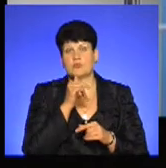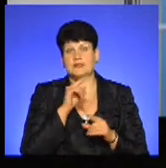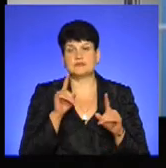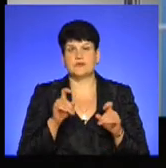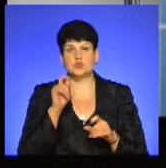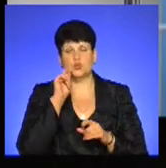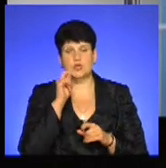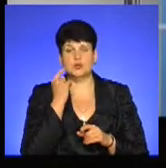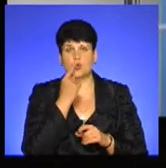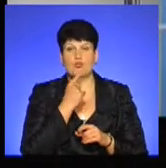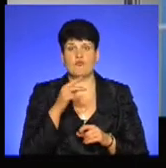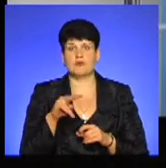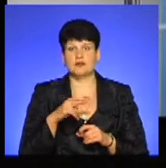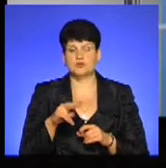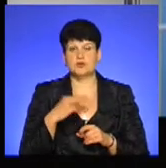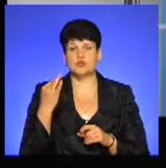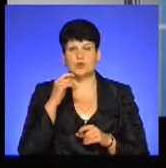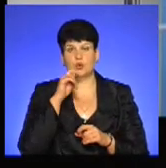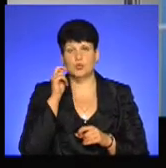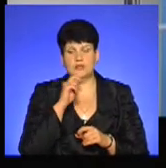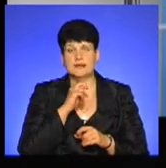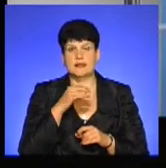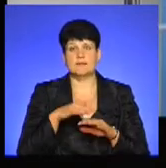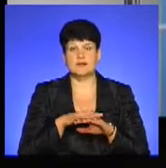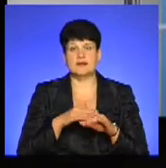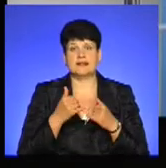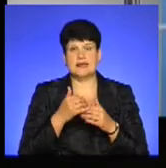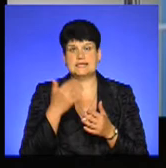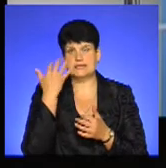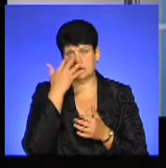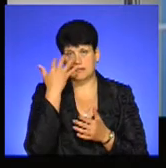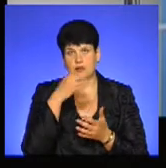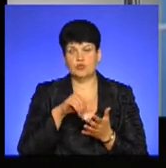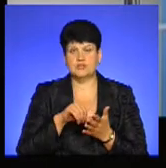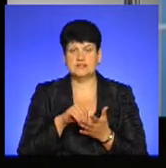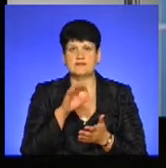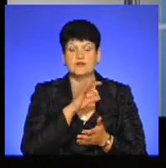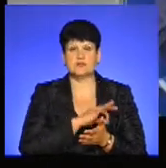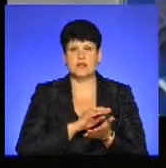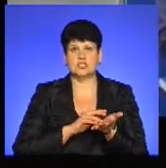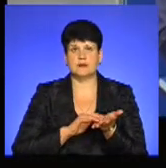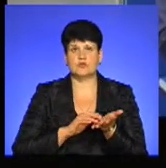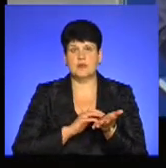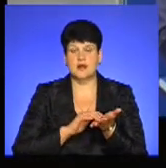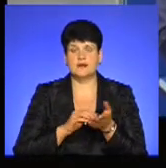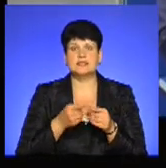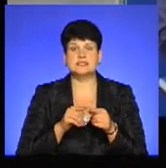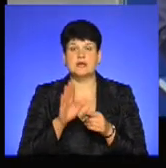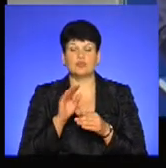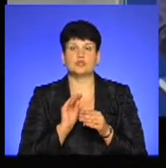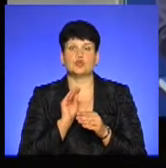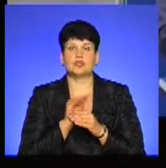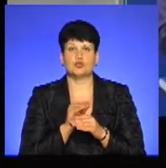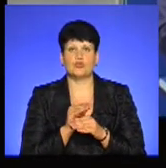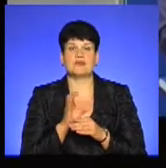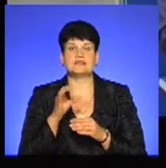української мови, літератури, історії України, математики для сліпих учасників тестування з використанням шрифту Брайля. Але це буде під час додаткової сесії, і це не